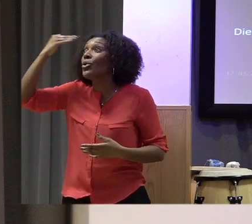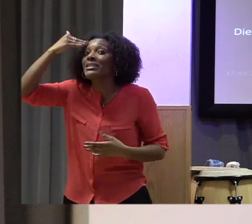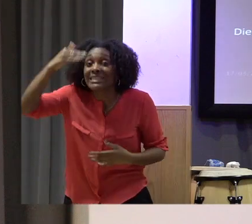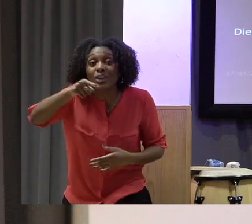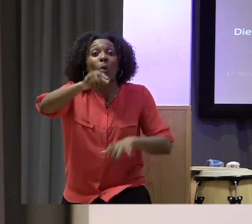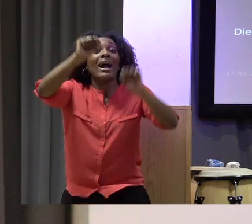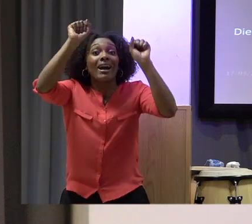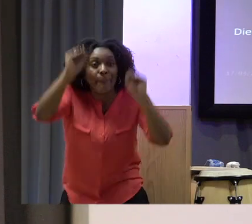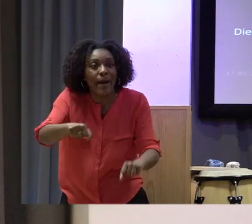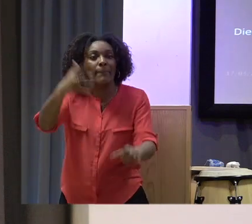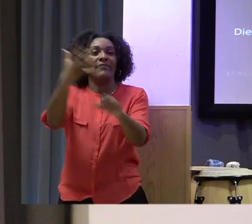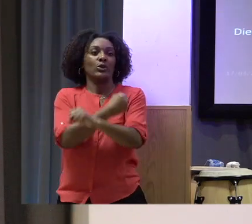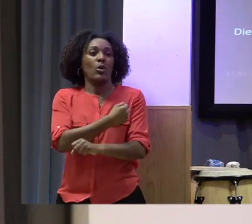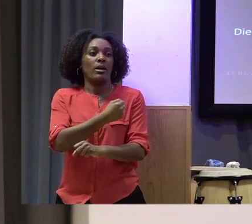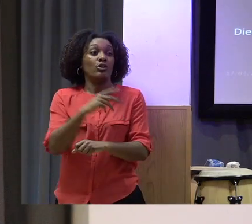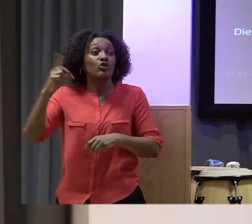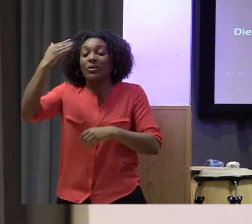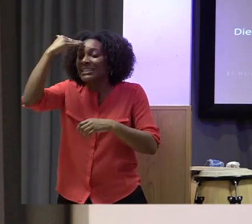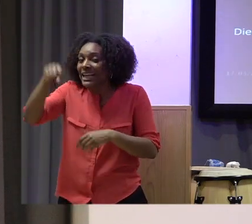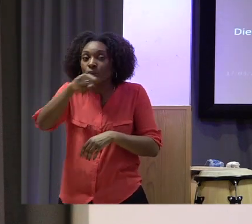limite. C'est sa vie.